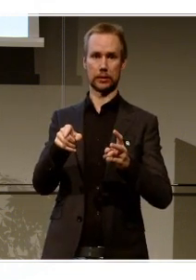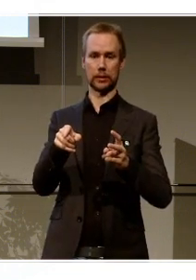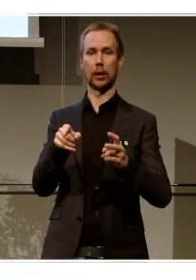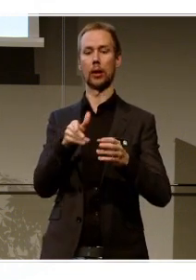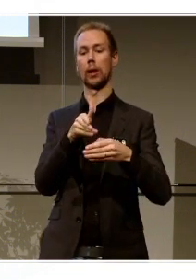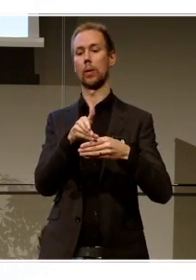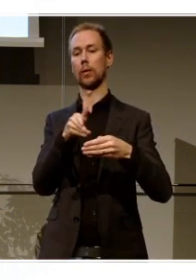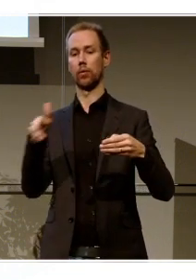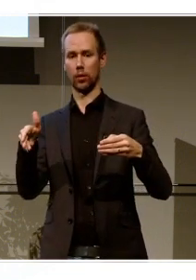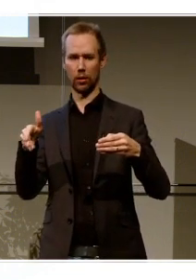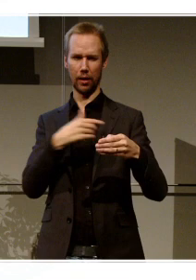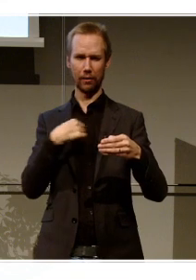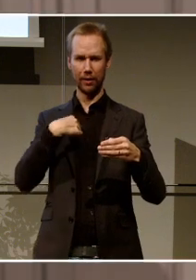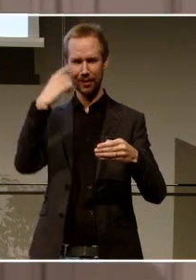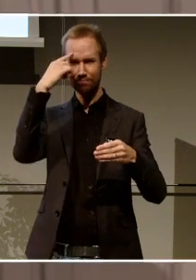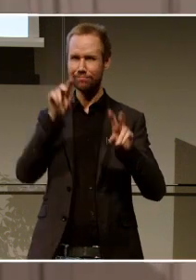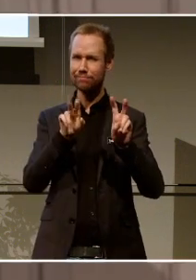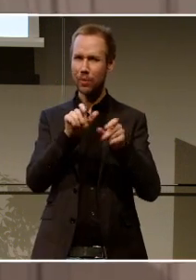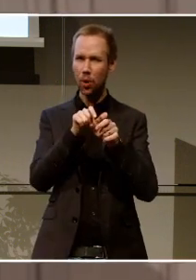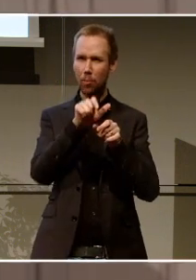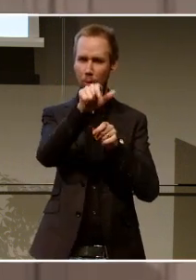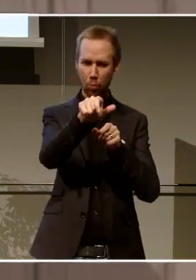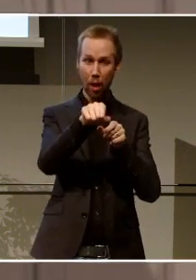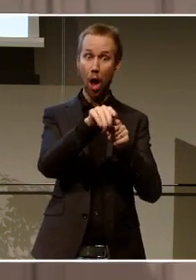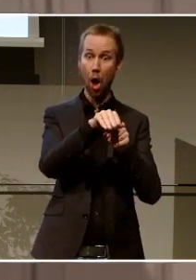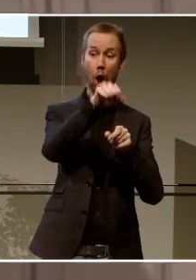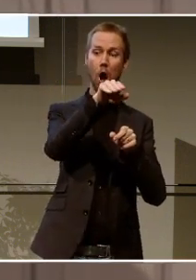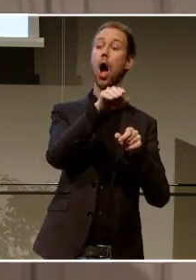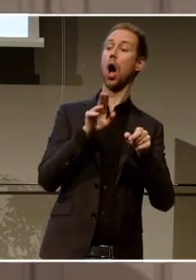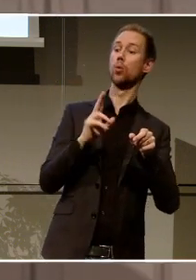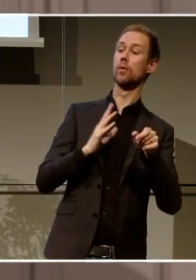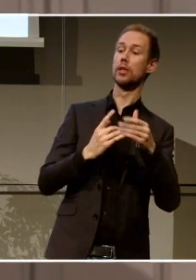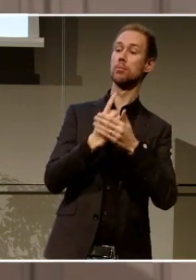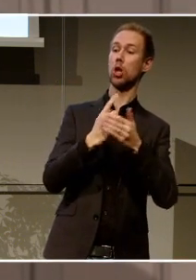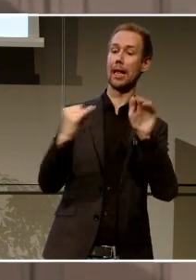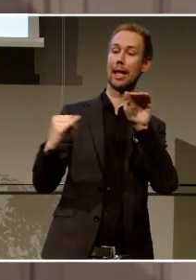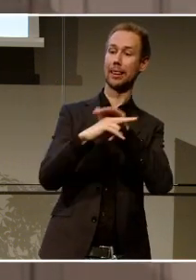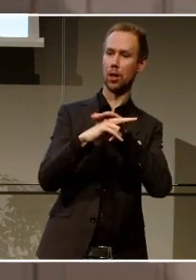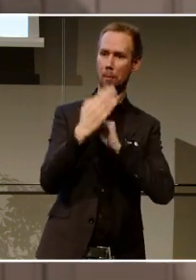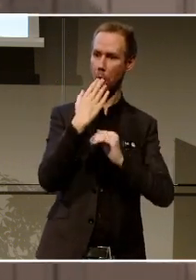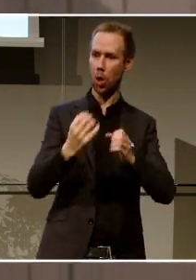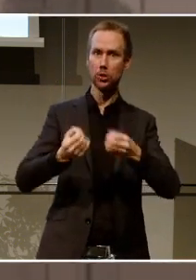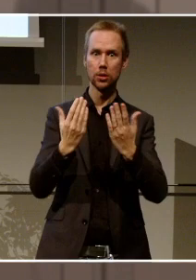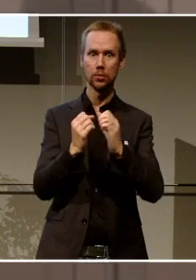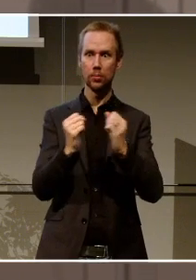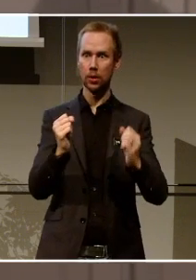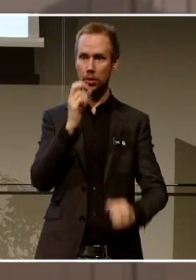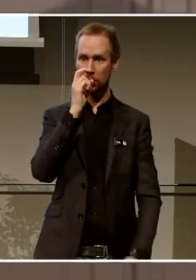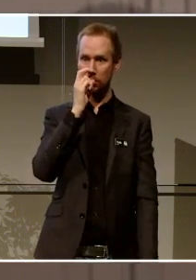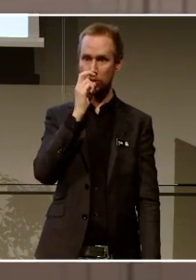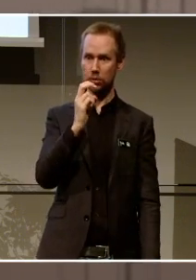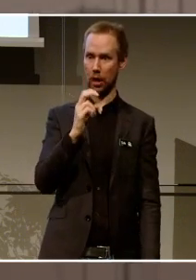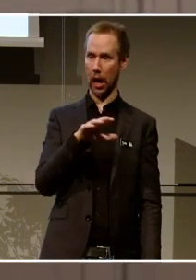vi bron eller säger, men här borta kan ni ta er igenom. Och så gör vi en jättebra lösning. Så visar det sig att alla vill ju åka där. Det är